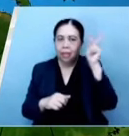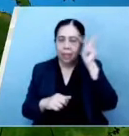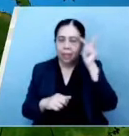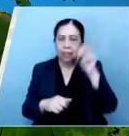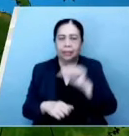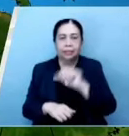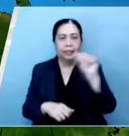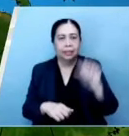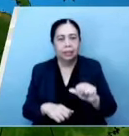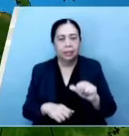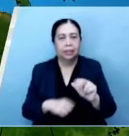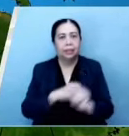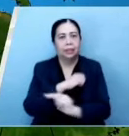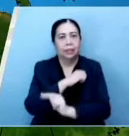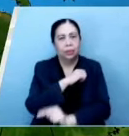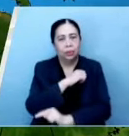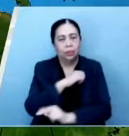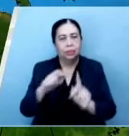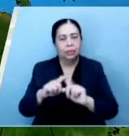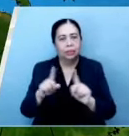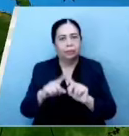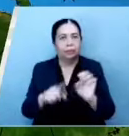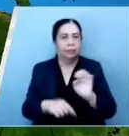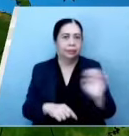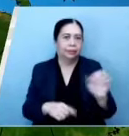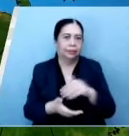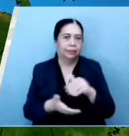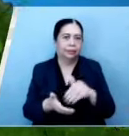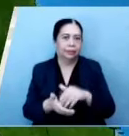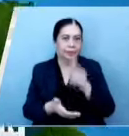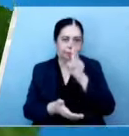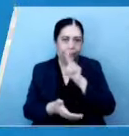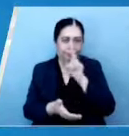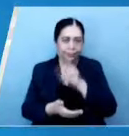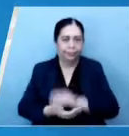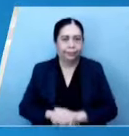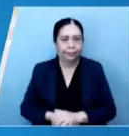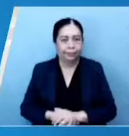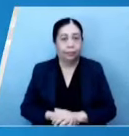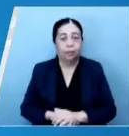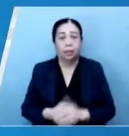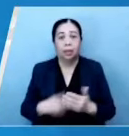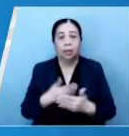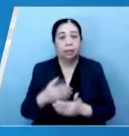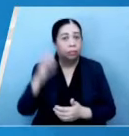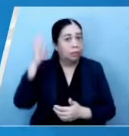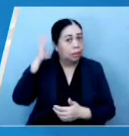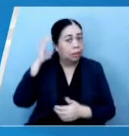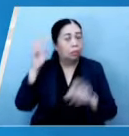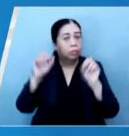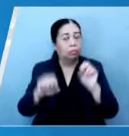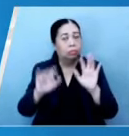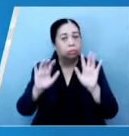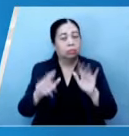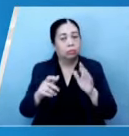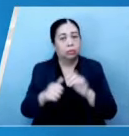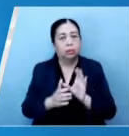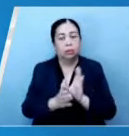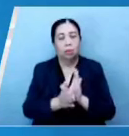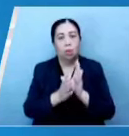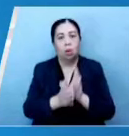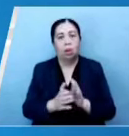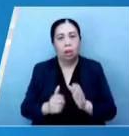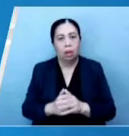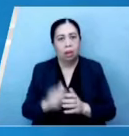Negros, pati sa ilang bahagi ng Eastern at Central Visayas. At sa Mindanao naman, posible rin ang ulan sa Zamboanga Peninsula,